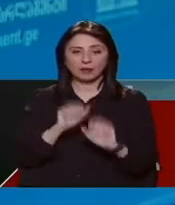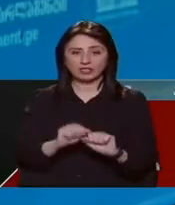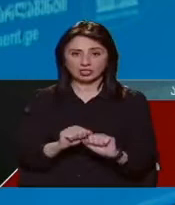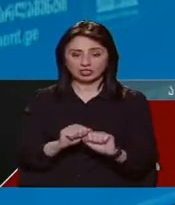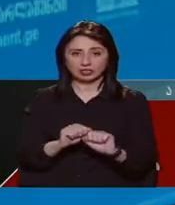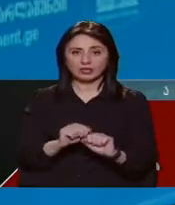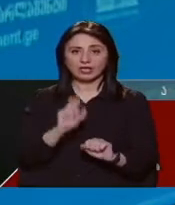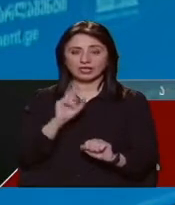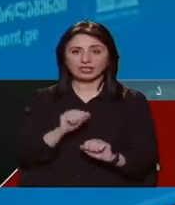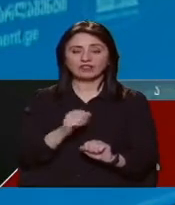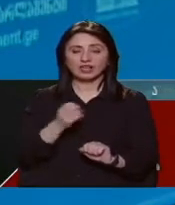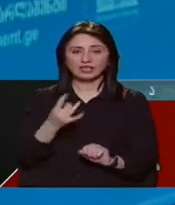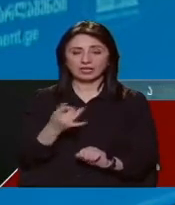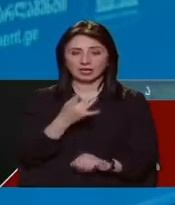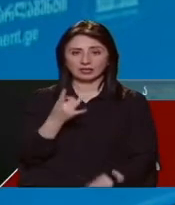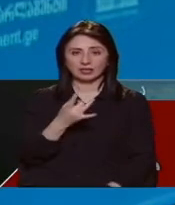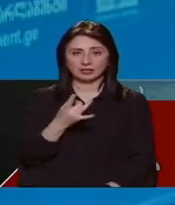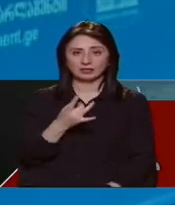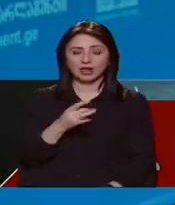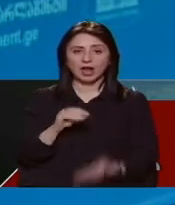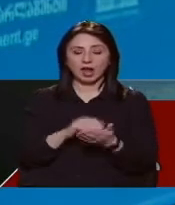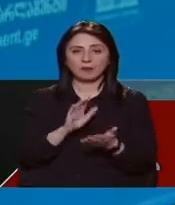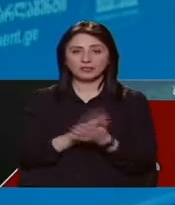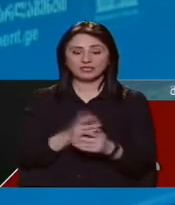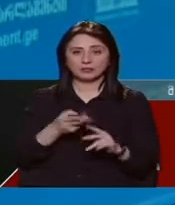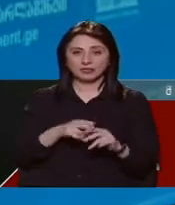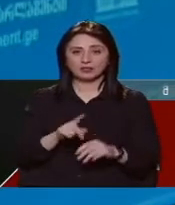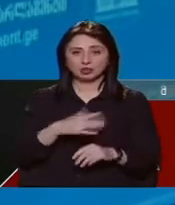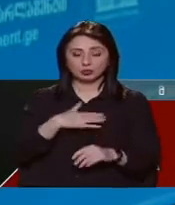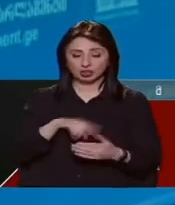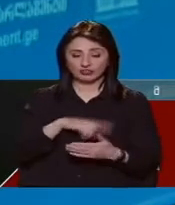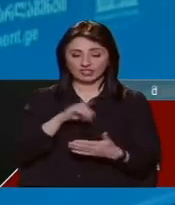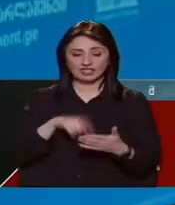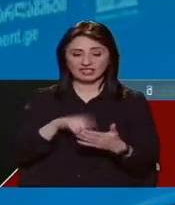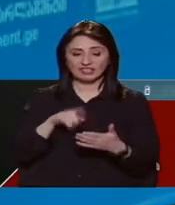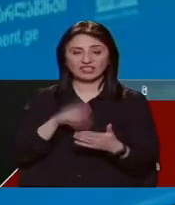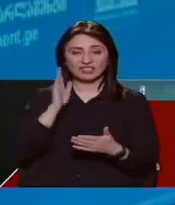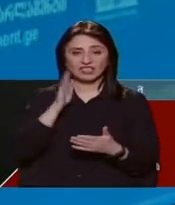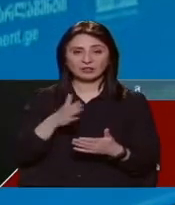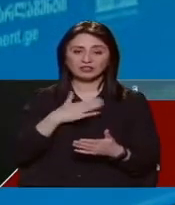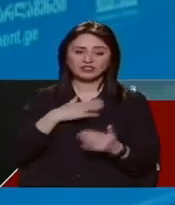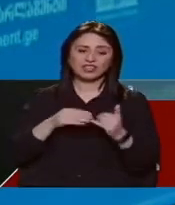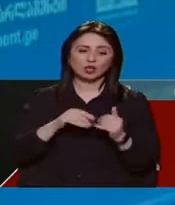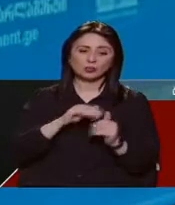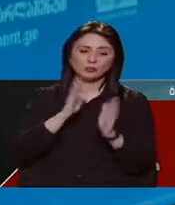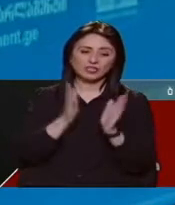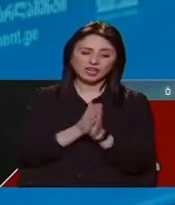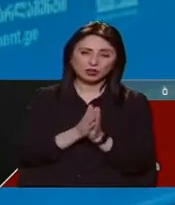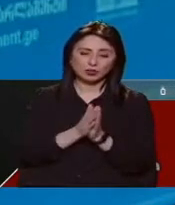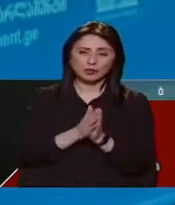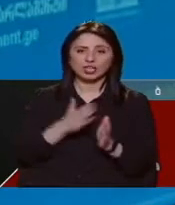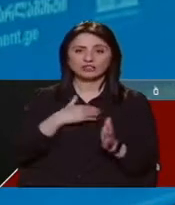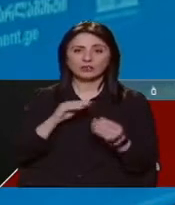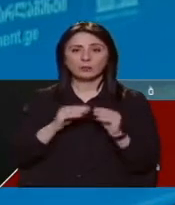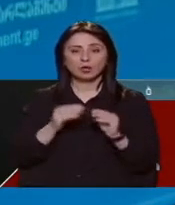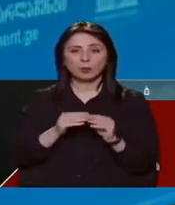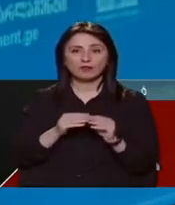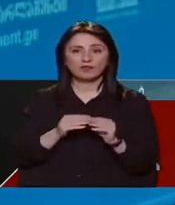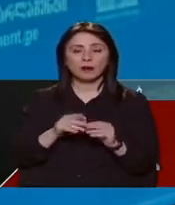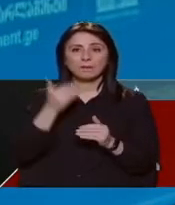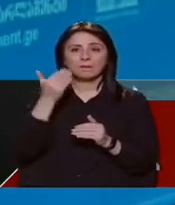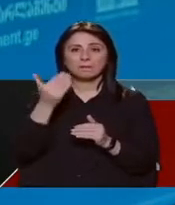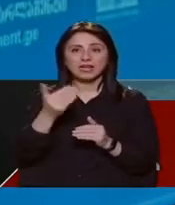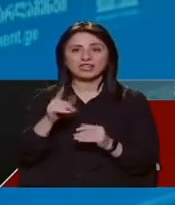Eras, Tav, Kidevert Hel, Apicirebe Nimasrom, Tony Sakit Hebi, Kneve, Tony Territorial, Gomareva, Tony Problembi,